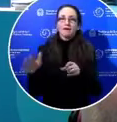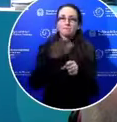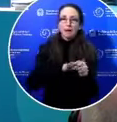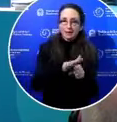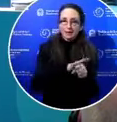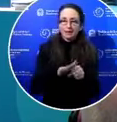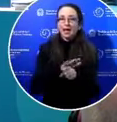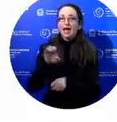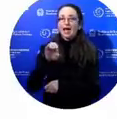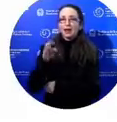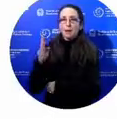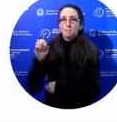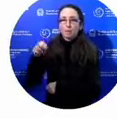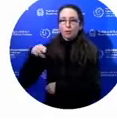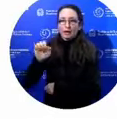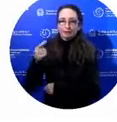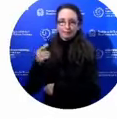Bonetti.